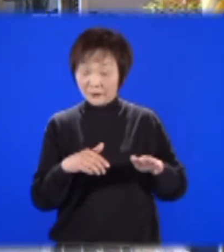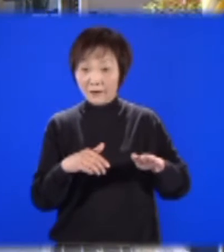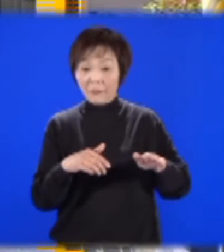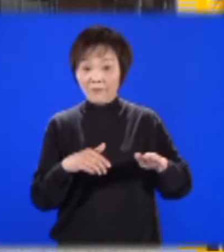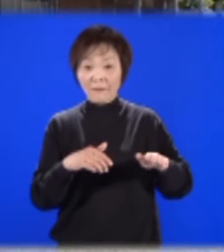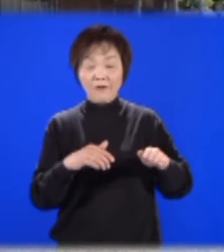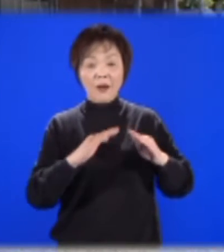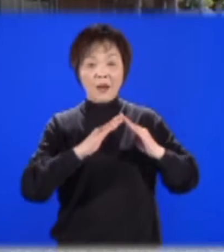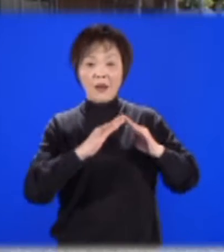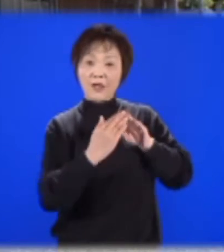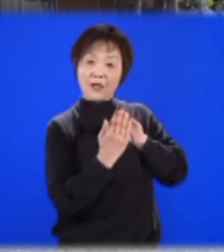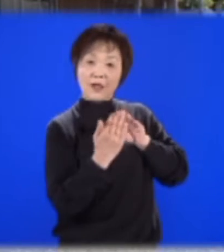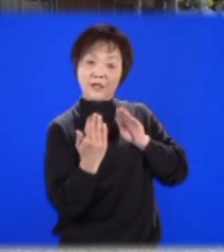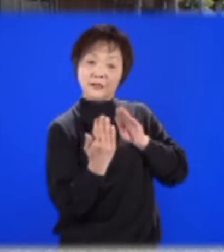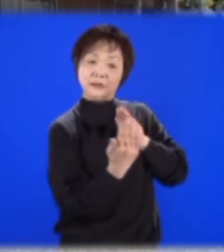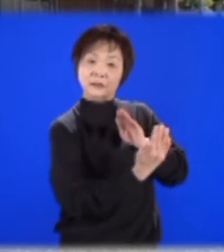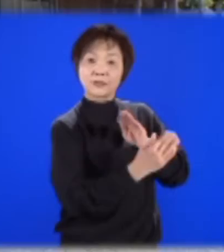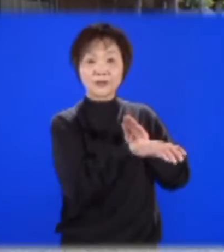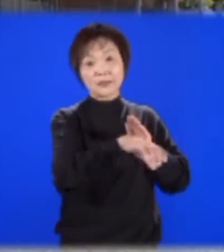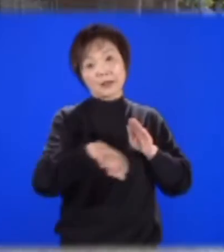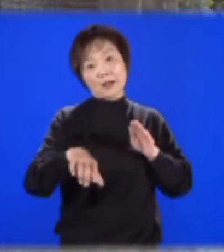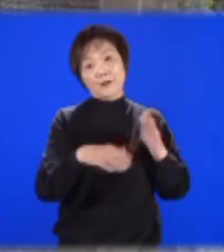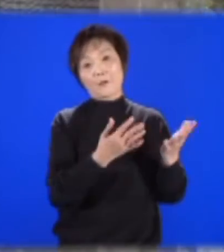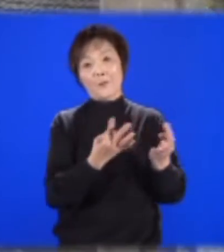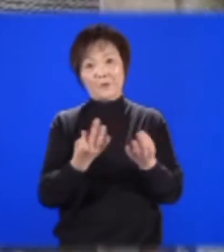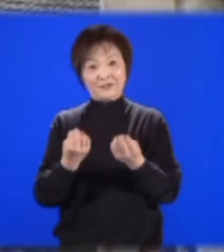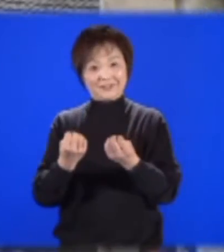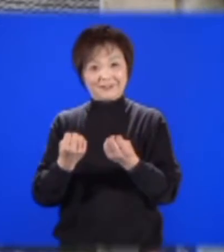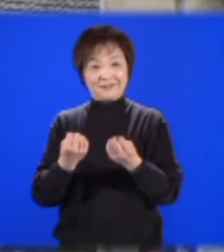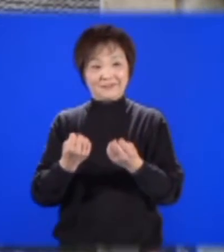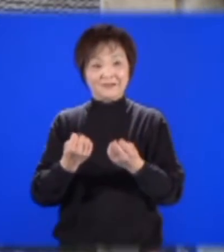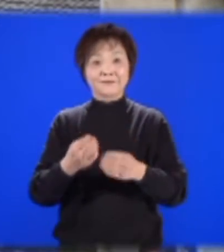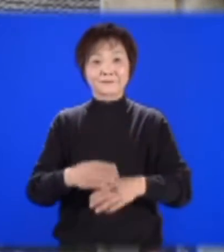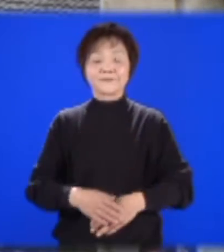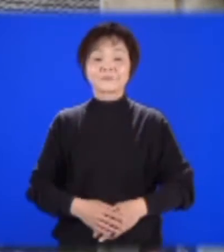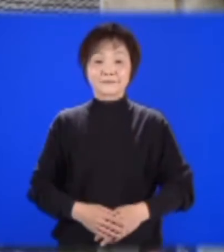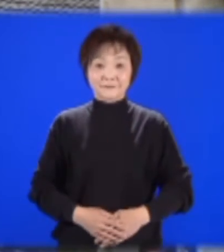南側では平入りが多くなるんだそうです。